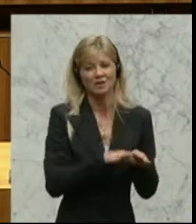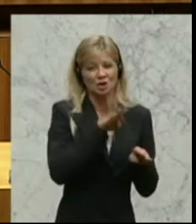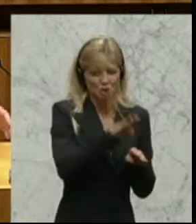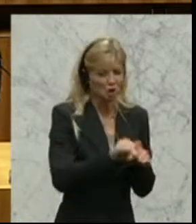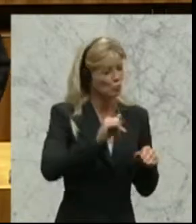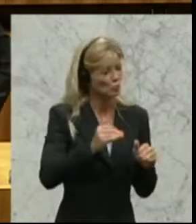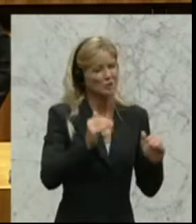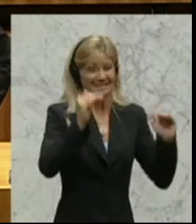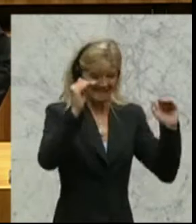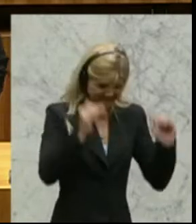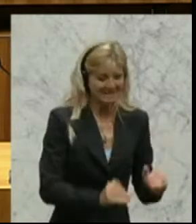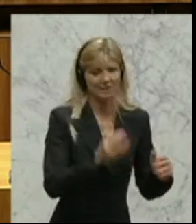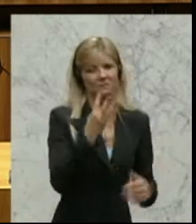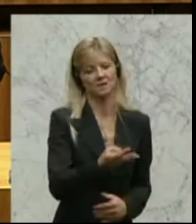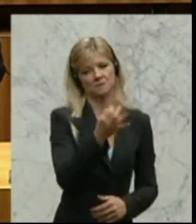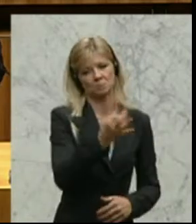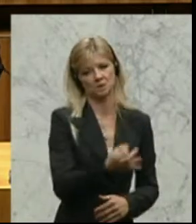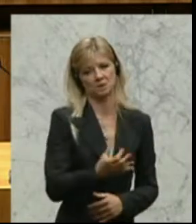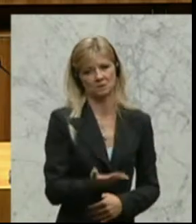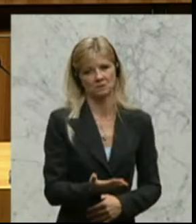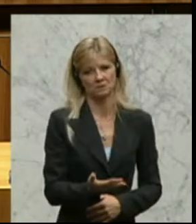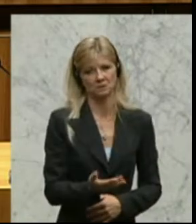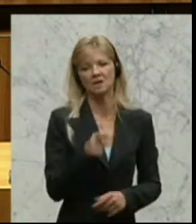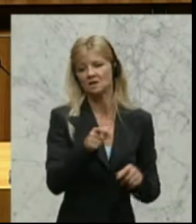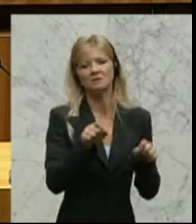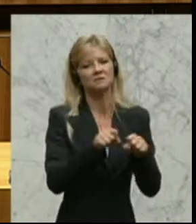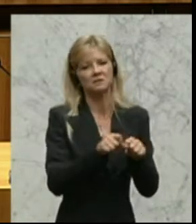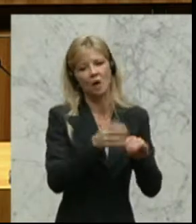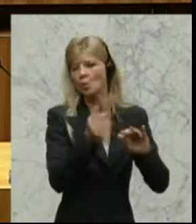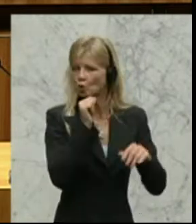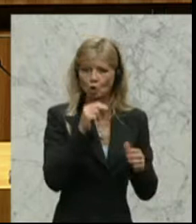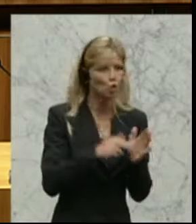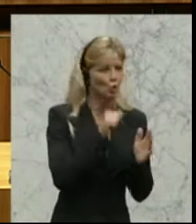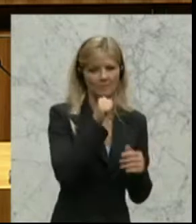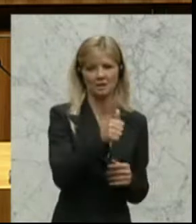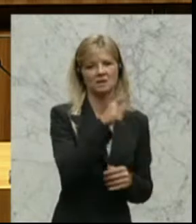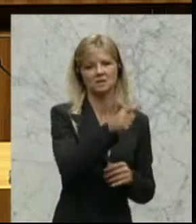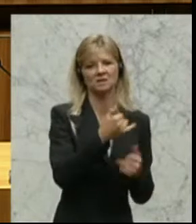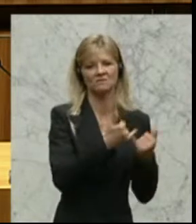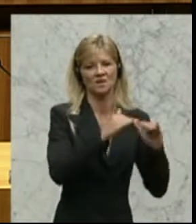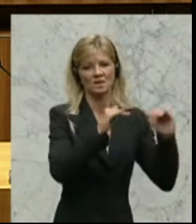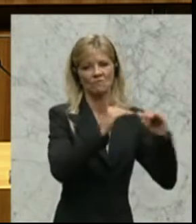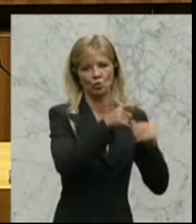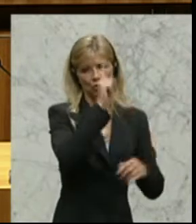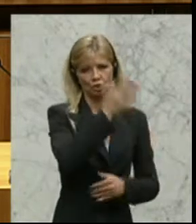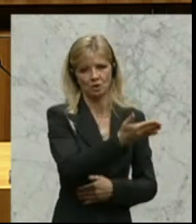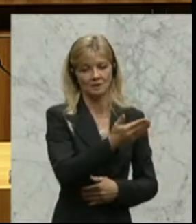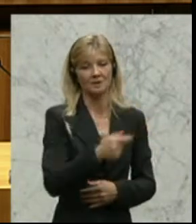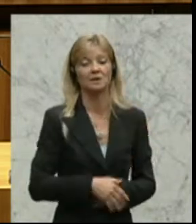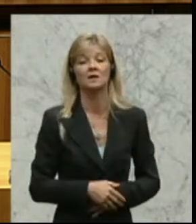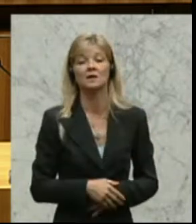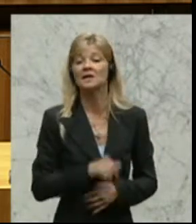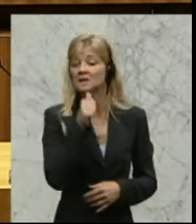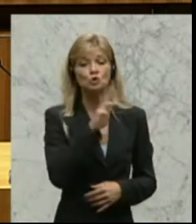hinunterzutreiben. Und das wäre auch nicht das Niveau von Deutschland. Neben erstens weniger muss es einfacher werden. Seit